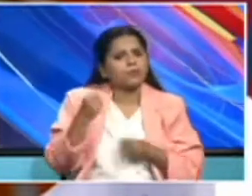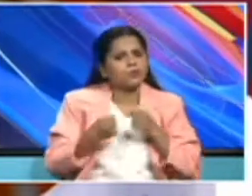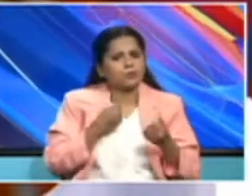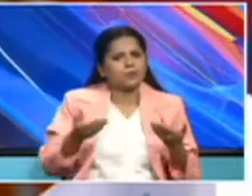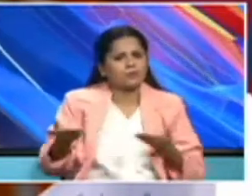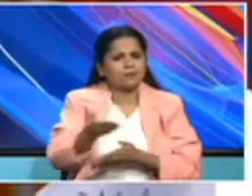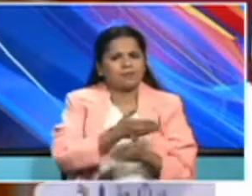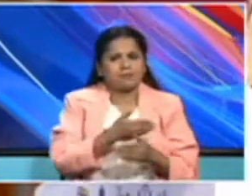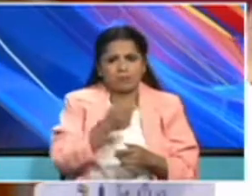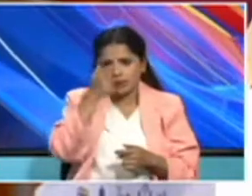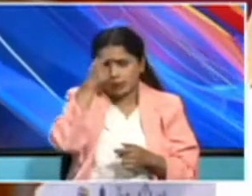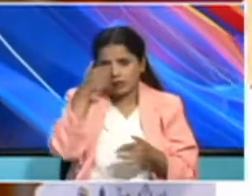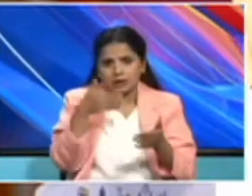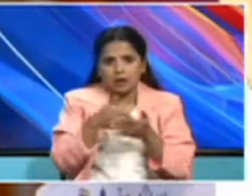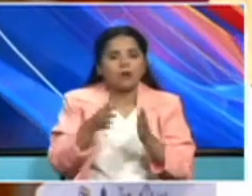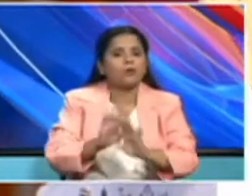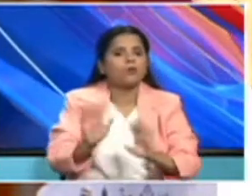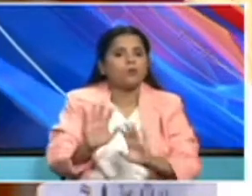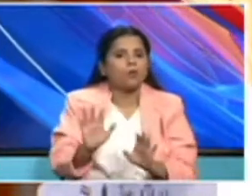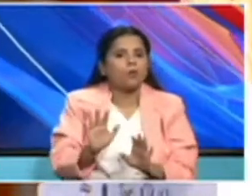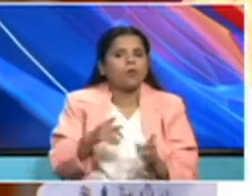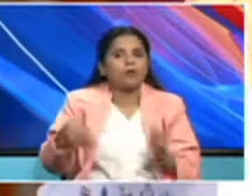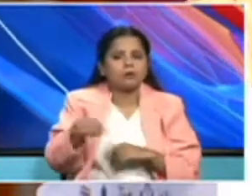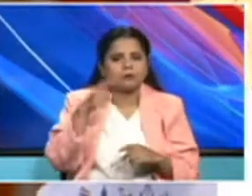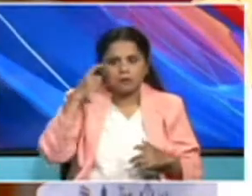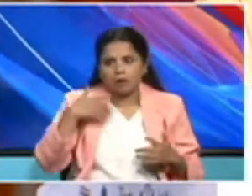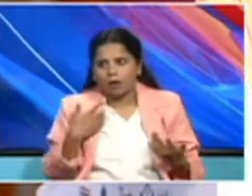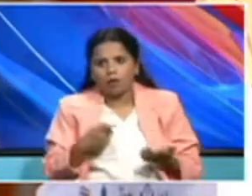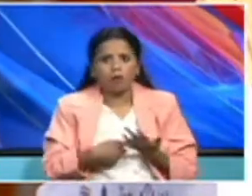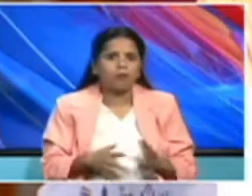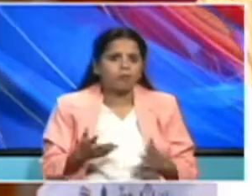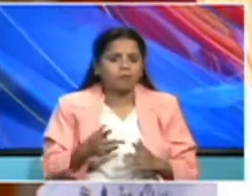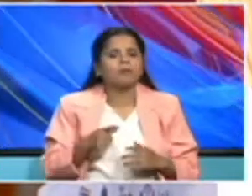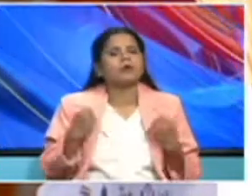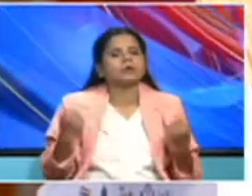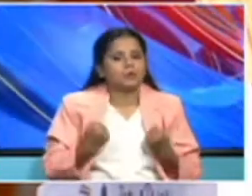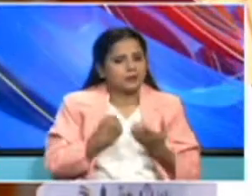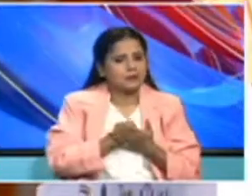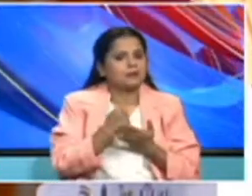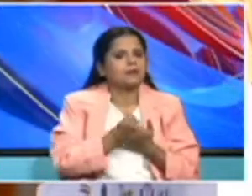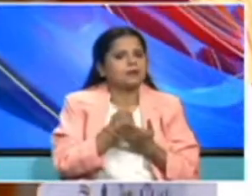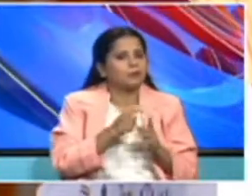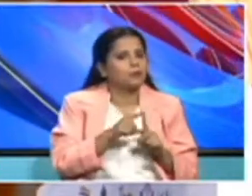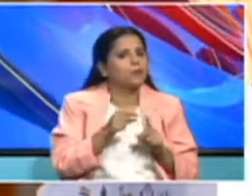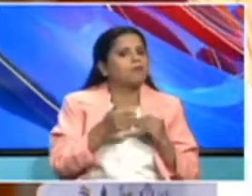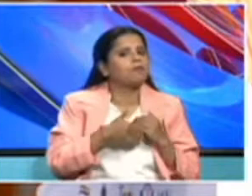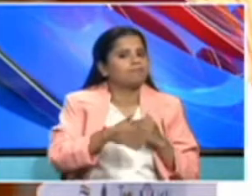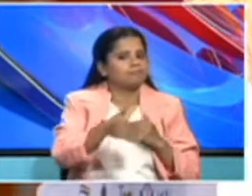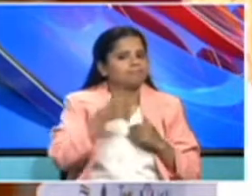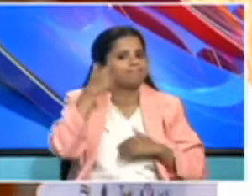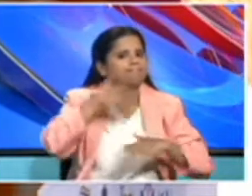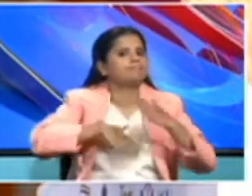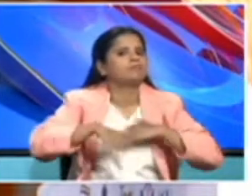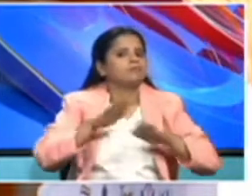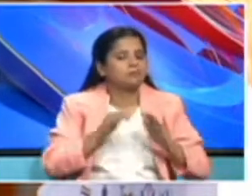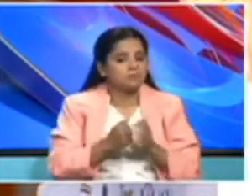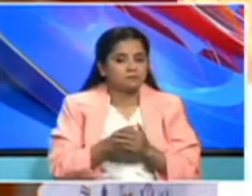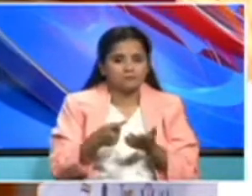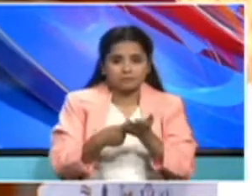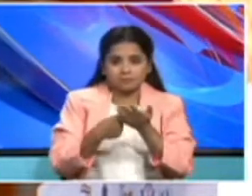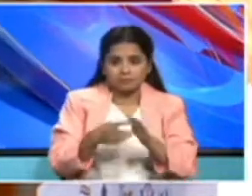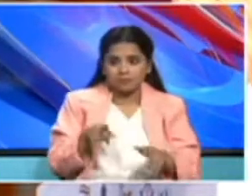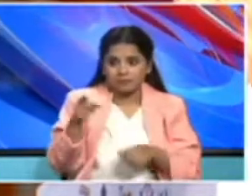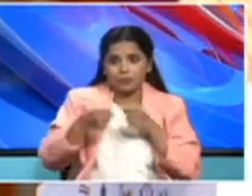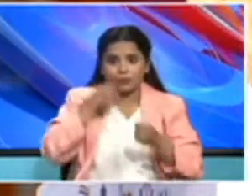खिलाड़ियों को कोई तकलीफ न हो, इसके लिए भी प्रयास किया जा रहा है। रिटायर होने